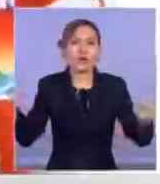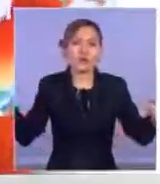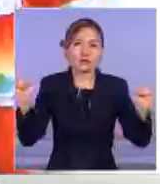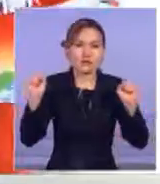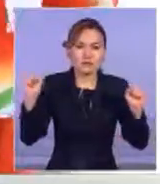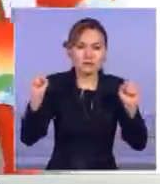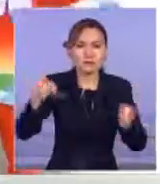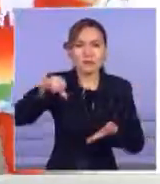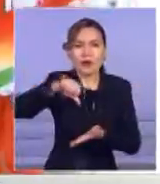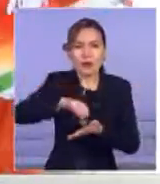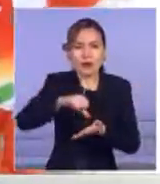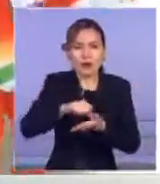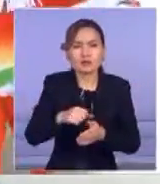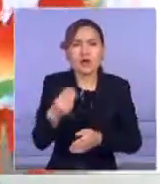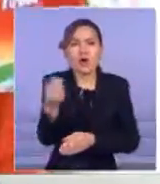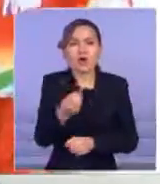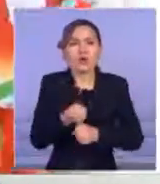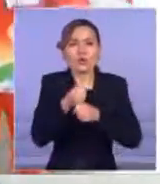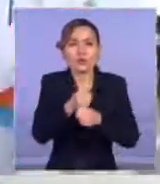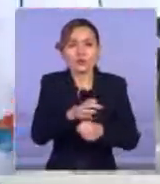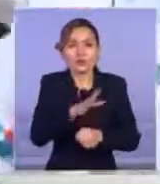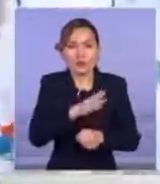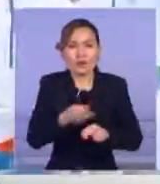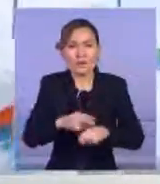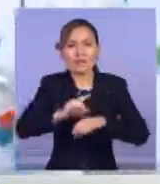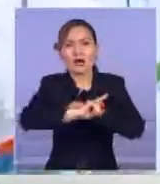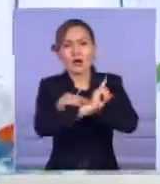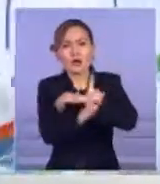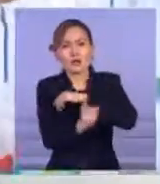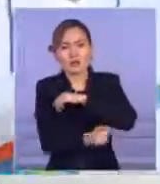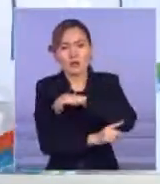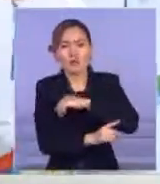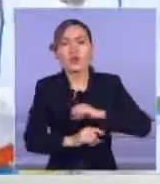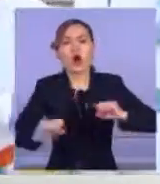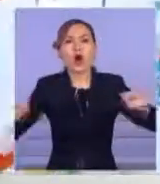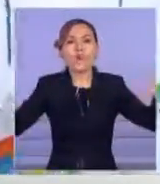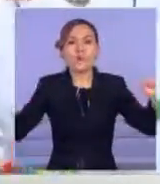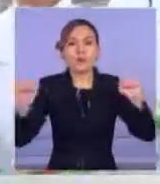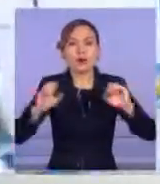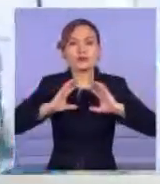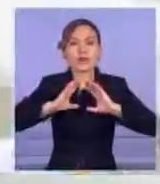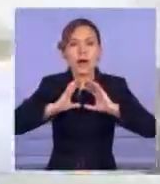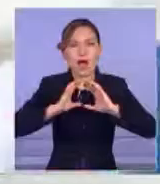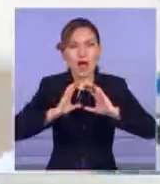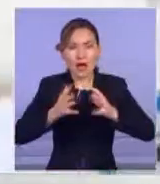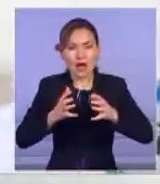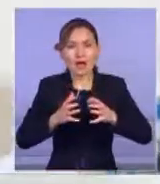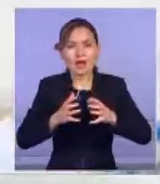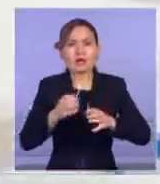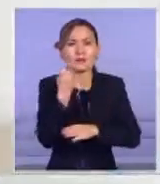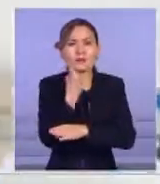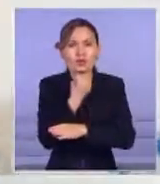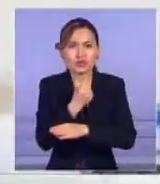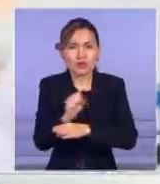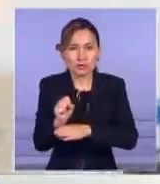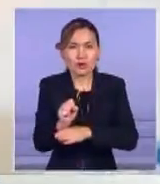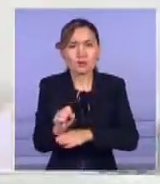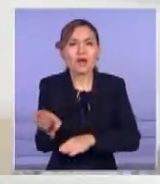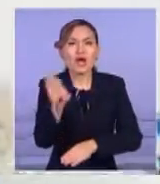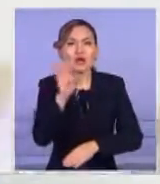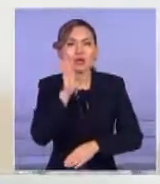бойынша көшелерді аралап алып жүрді. Ал ең соңғы болып бокстан әлем чемпионы Дина Жоламан алау